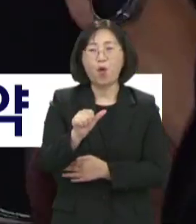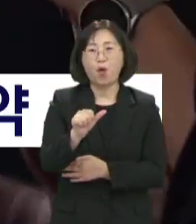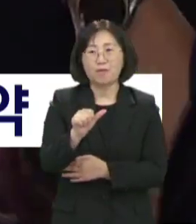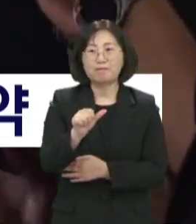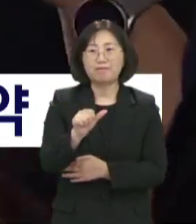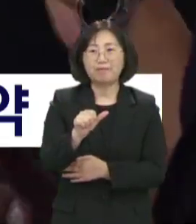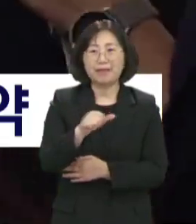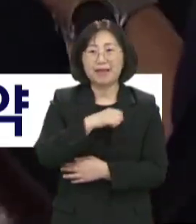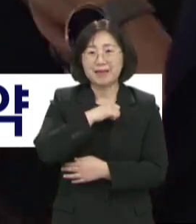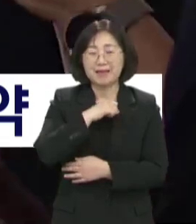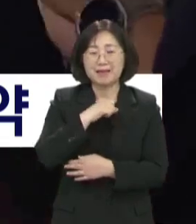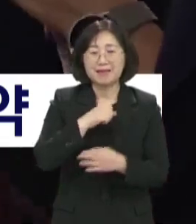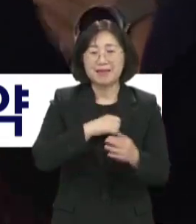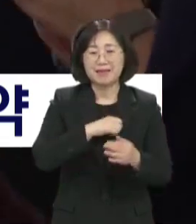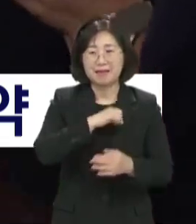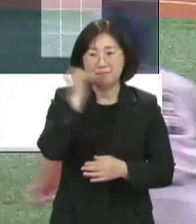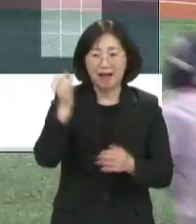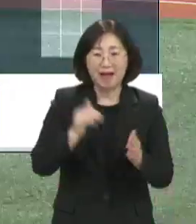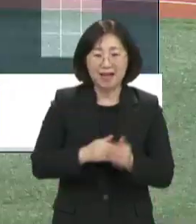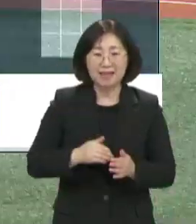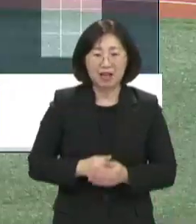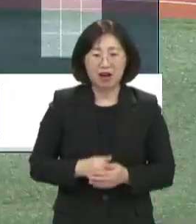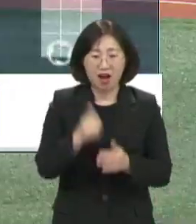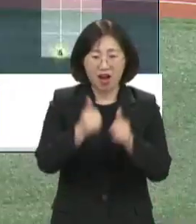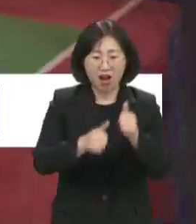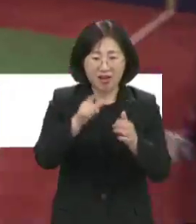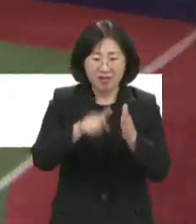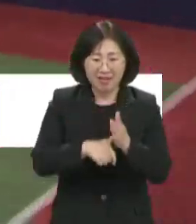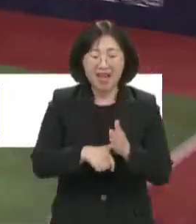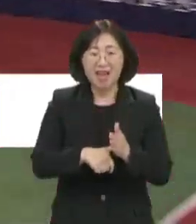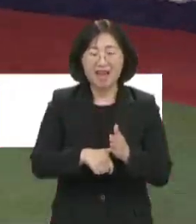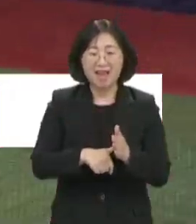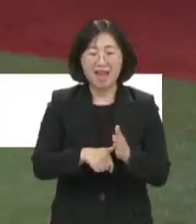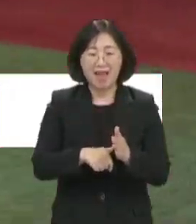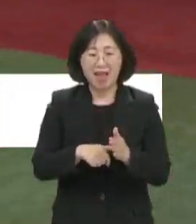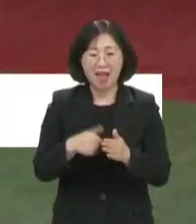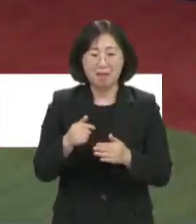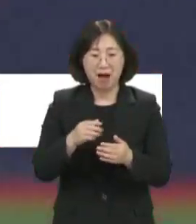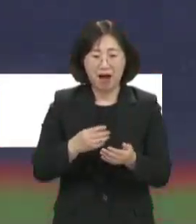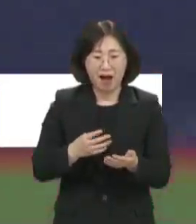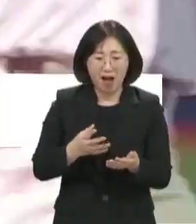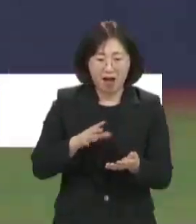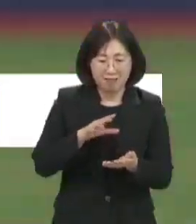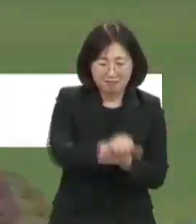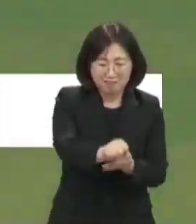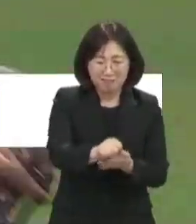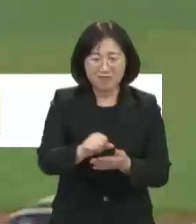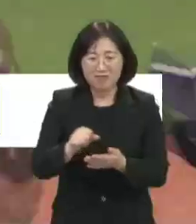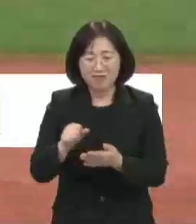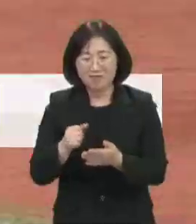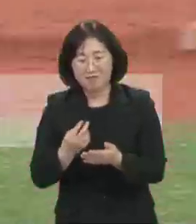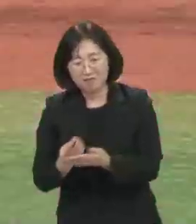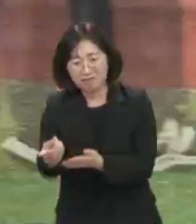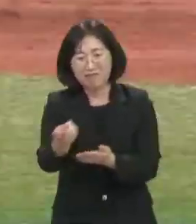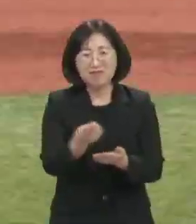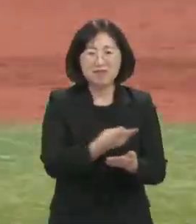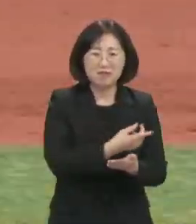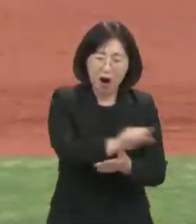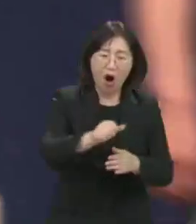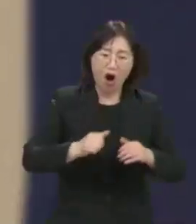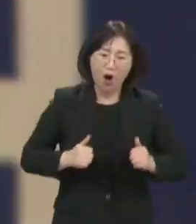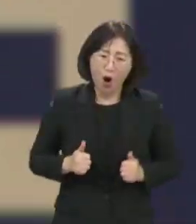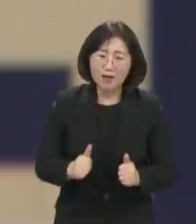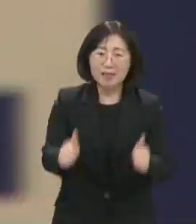선보였습니다. 특히 경기 승부처마다 몸을 아끼지 않는 플레이로 팬들에게 강한 인상을 남기며 자신의 목표 중